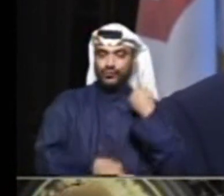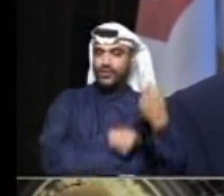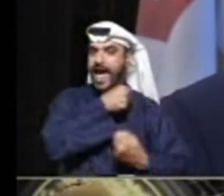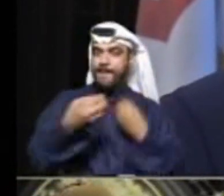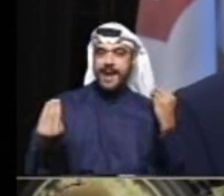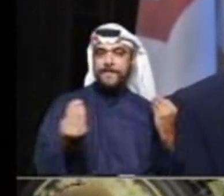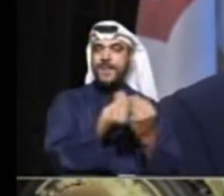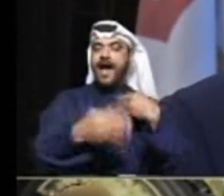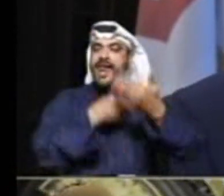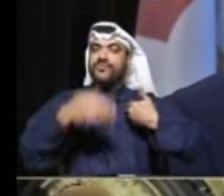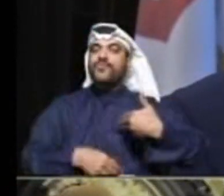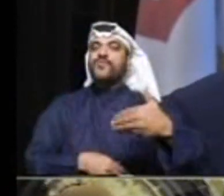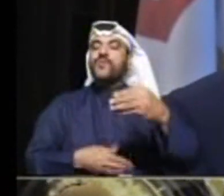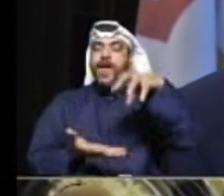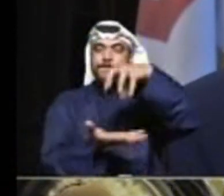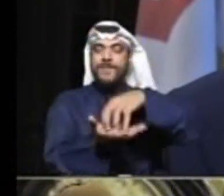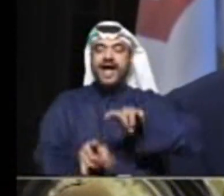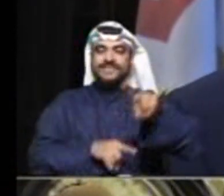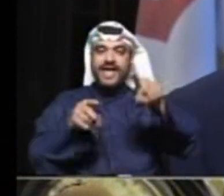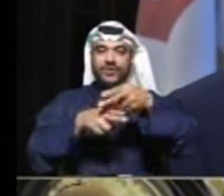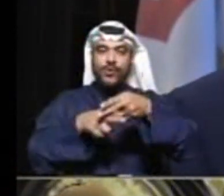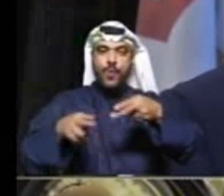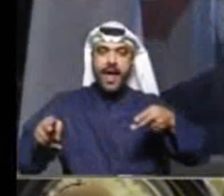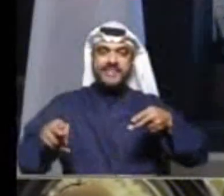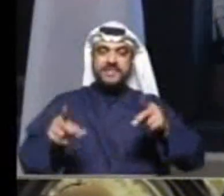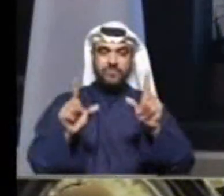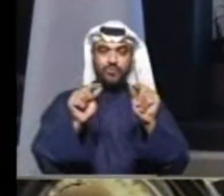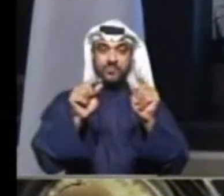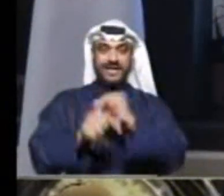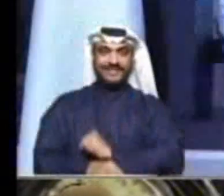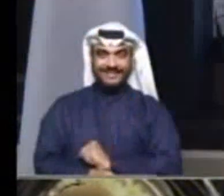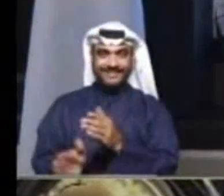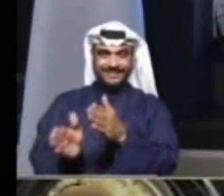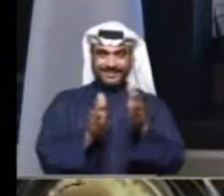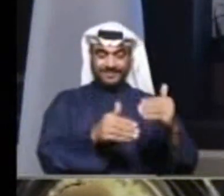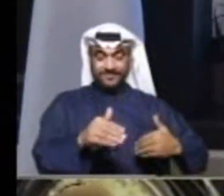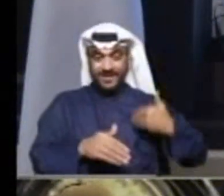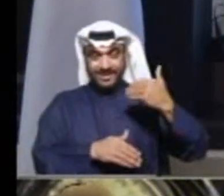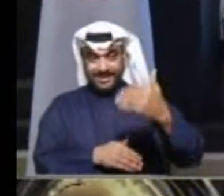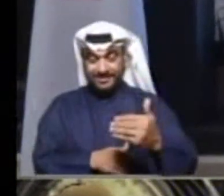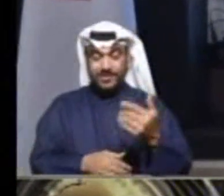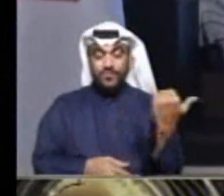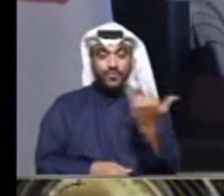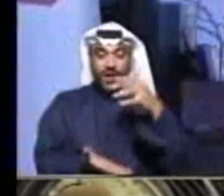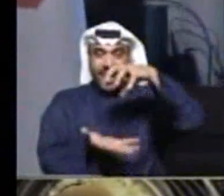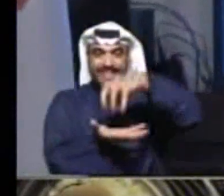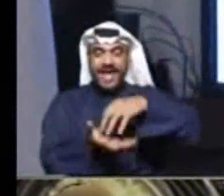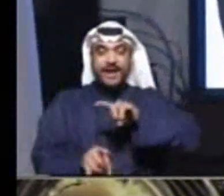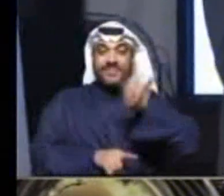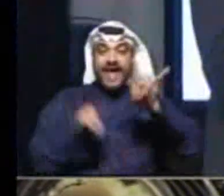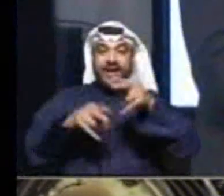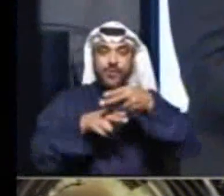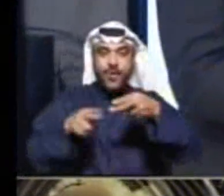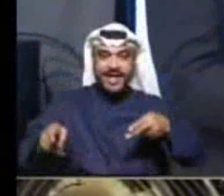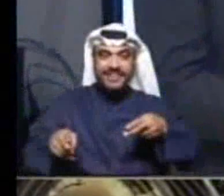مع هيئة الطيران المدني في دولة الكويت الشقيقة. تأتي هذه الخطوة انطلاقا من حرص الإدارة العامة للطيران